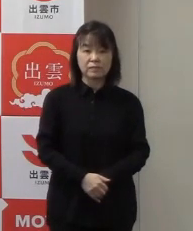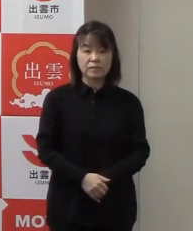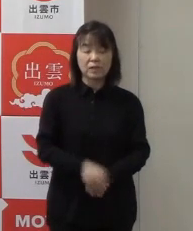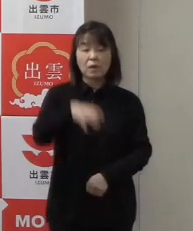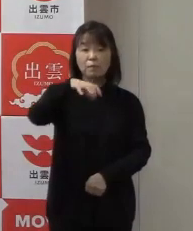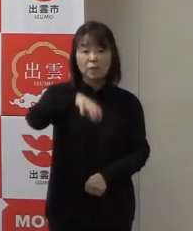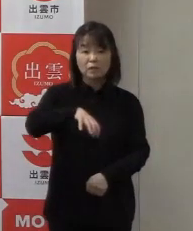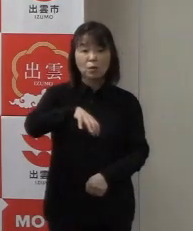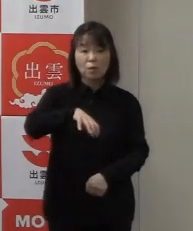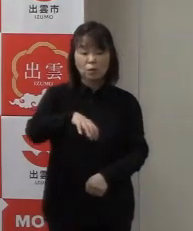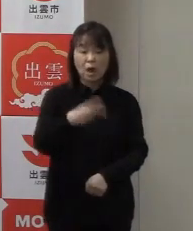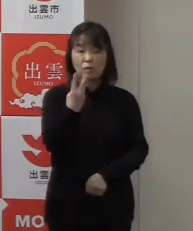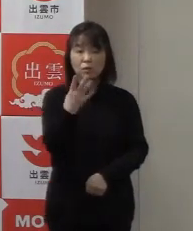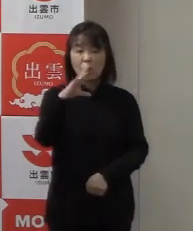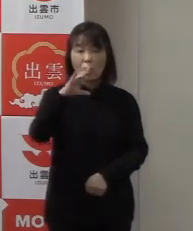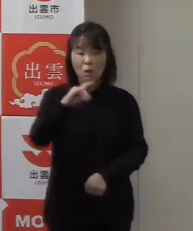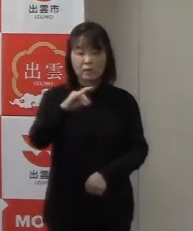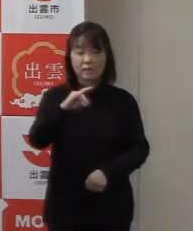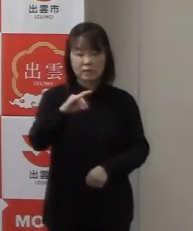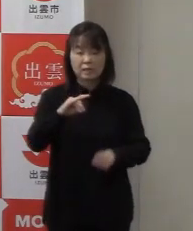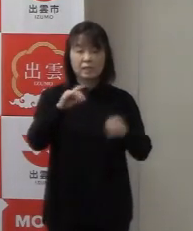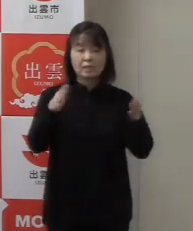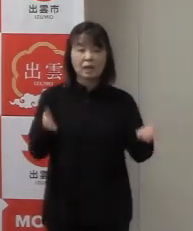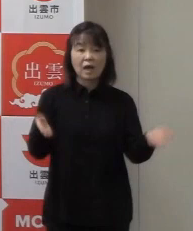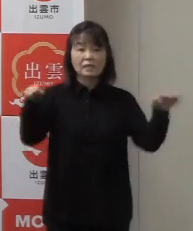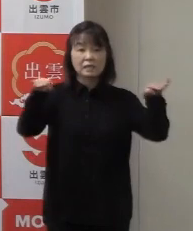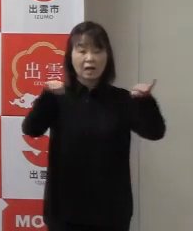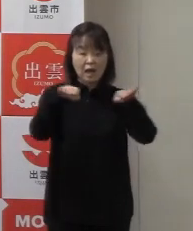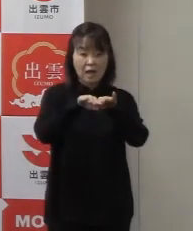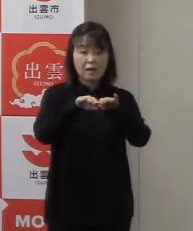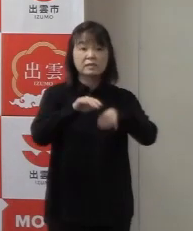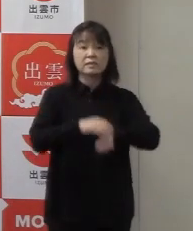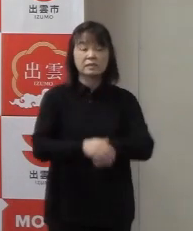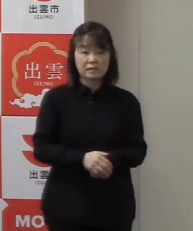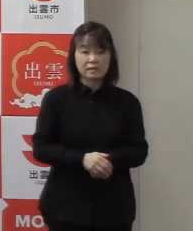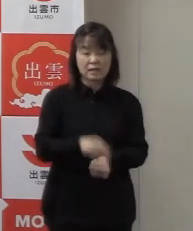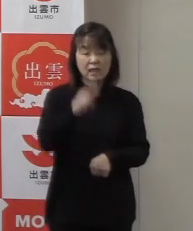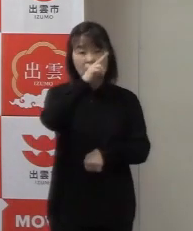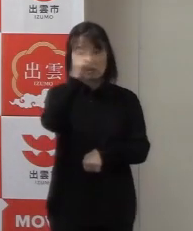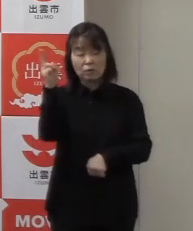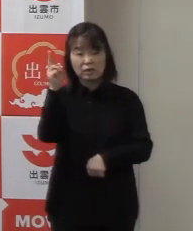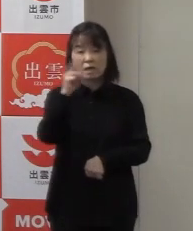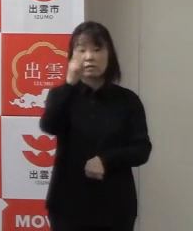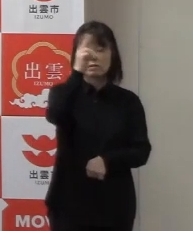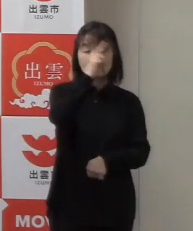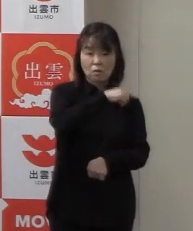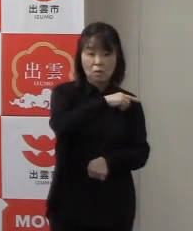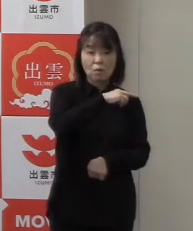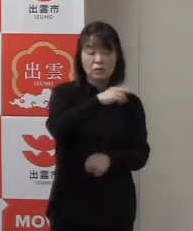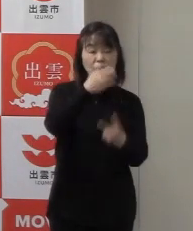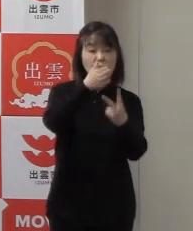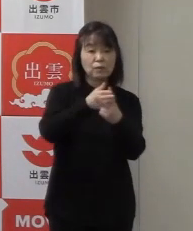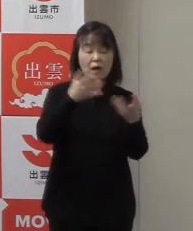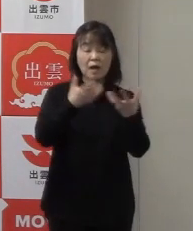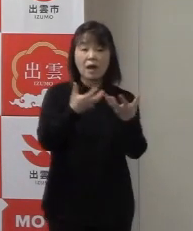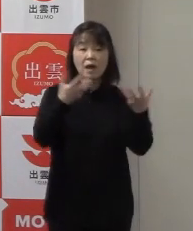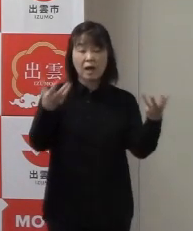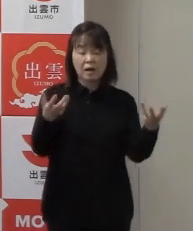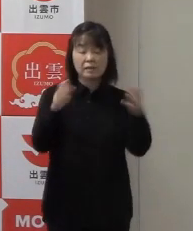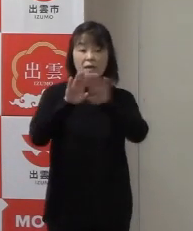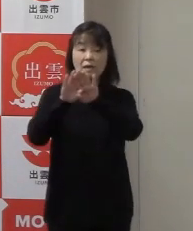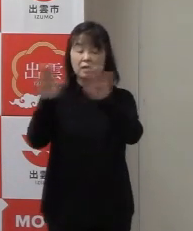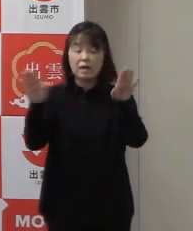会館で、行いまして、時間はさっき言った通りで2部構成になってて、午前、9時50分から12時、午後